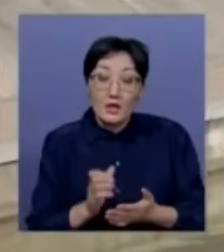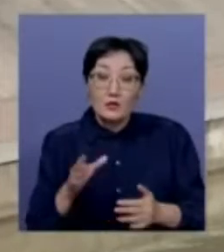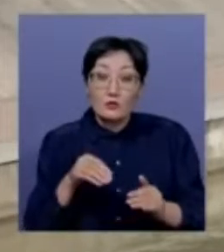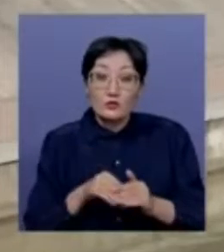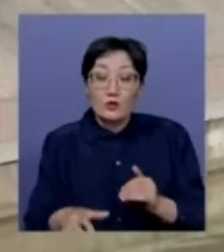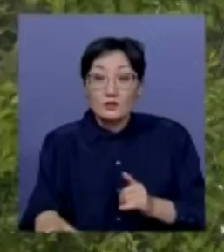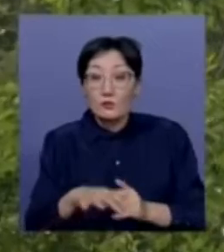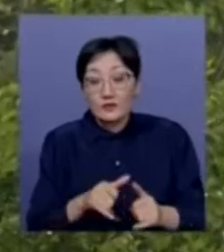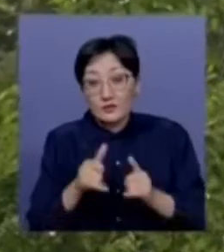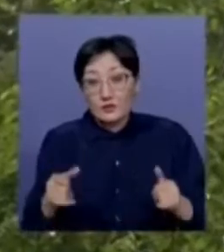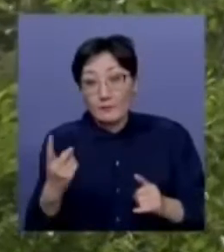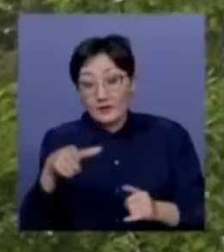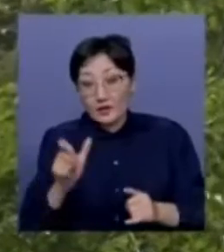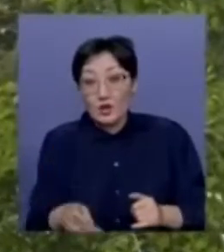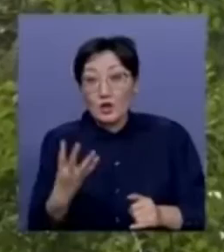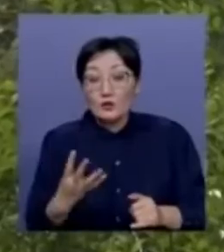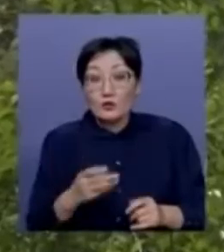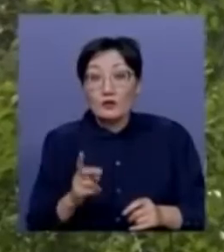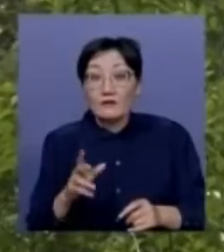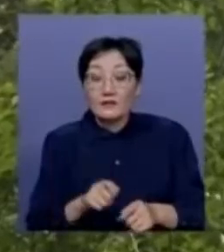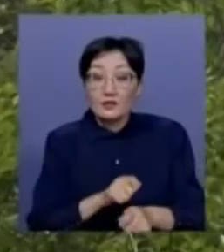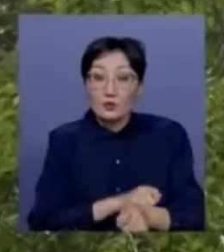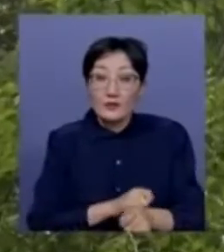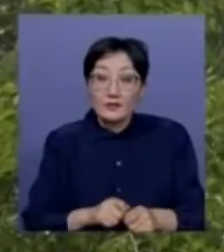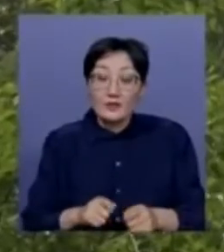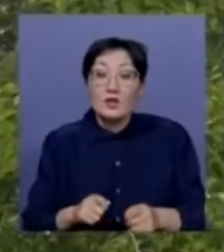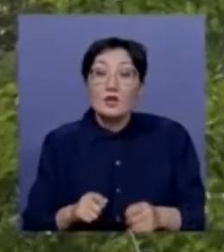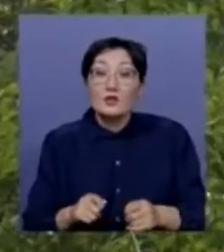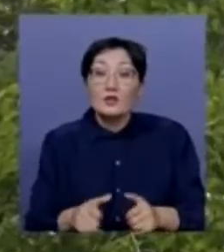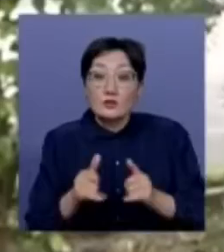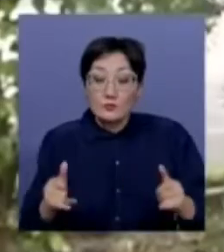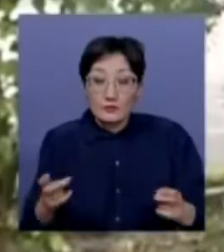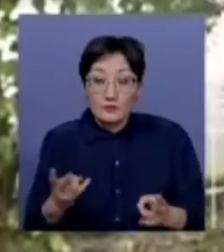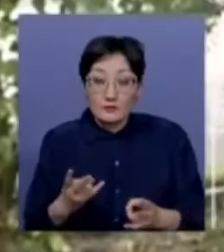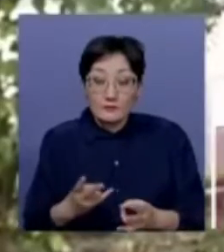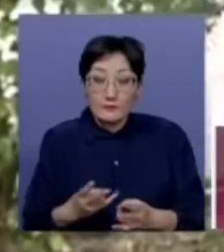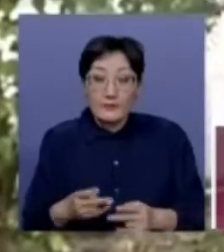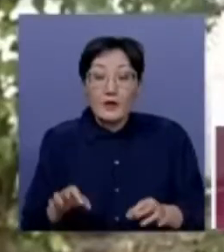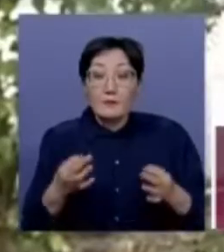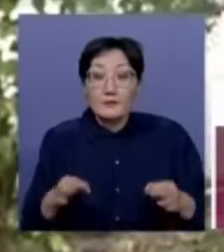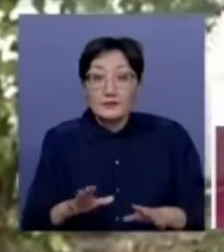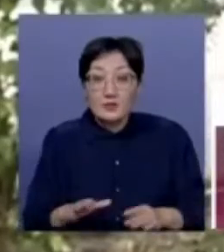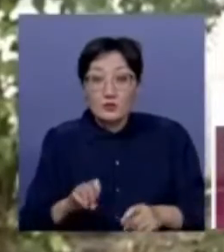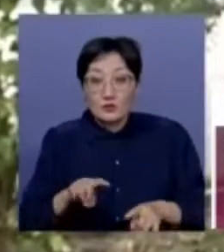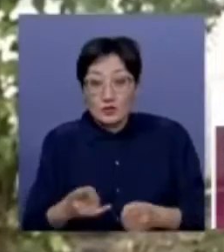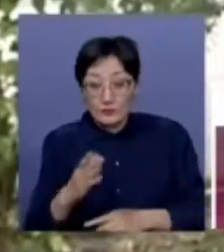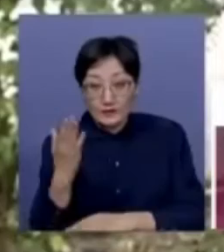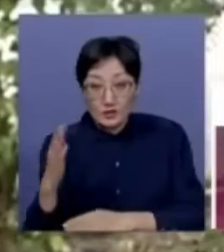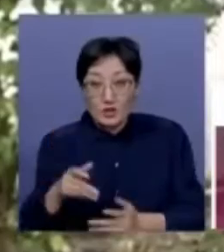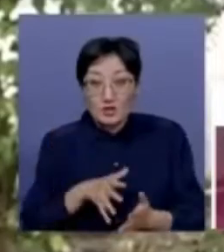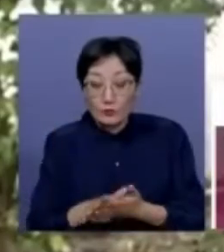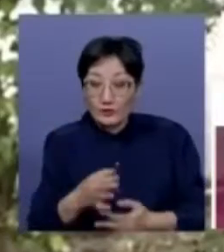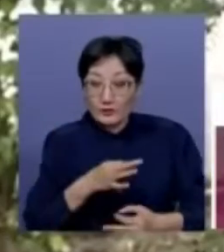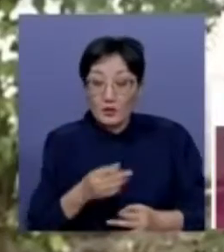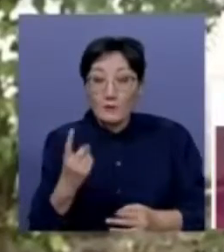алаңын ұлғайту арқылы бір адамға 4 шаршы метрге дейін жеткізу қажет. Рұқсатсыз ағаштар кесілсе шығын өтеледі. Мәселен,